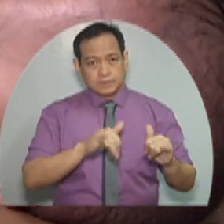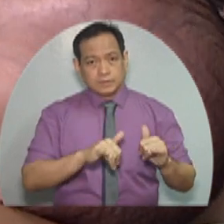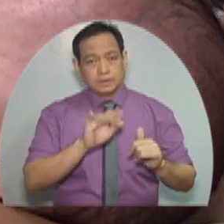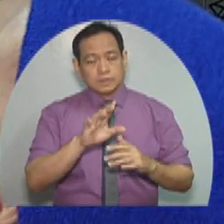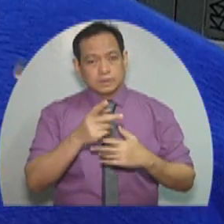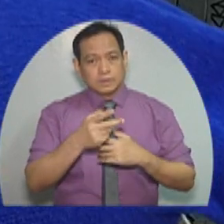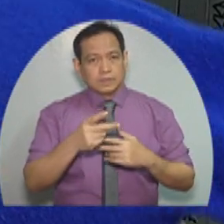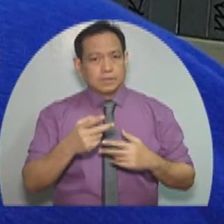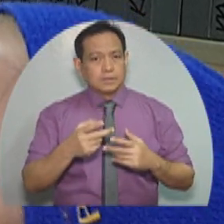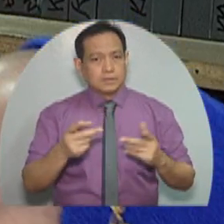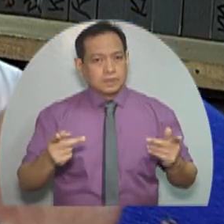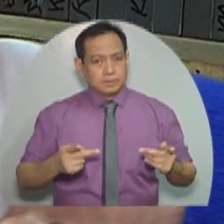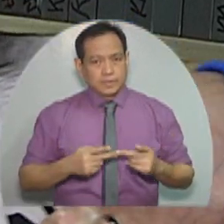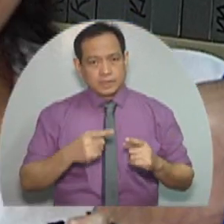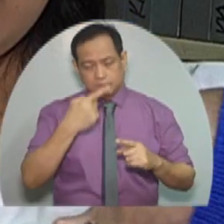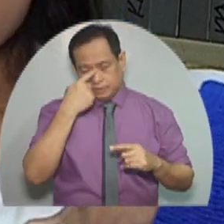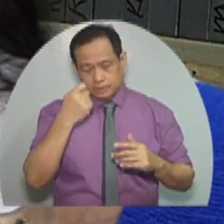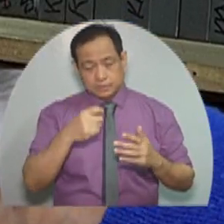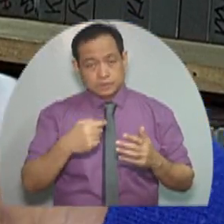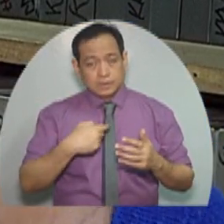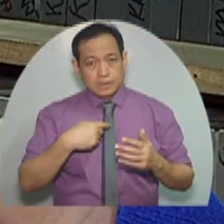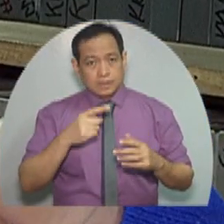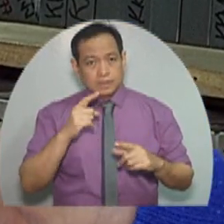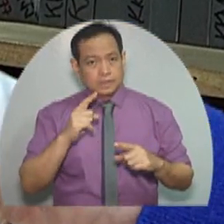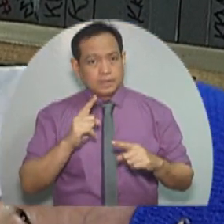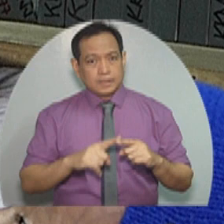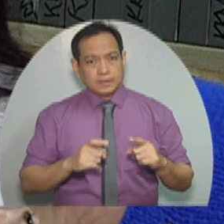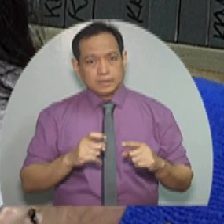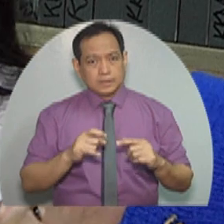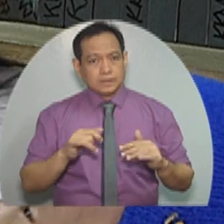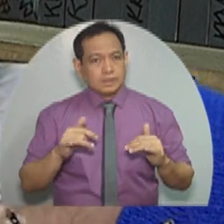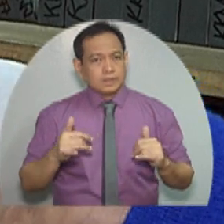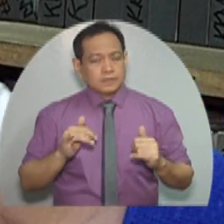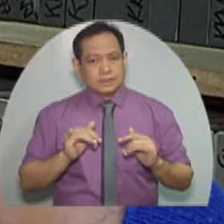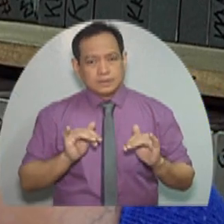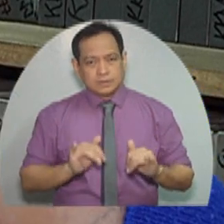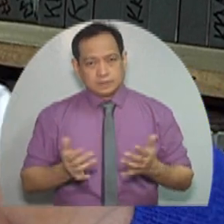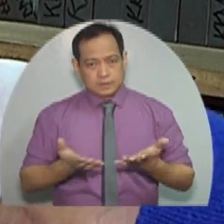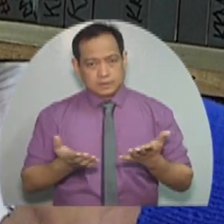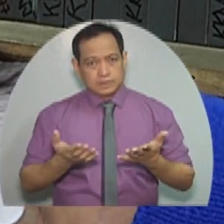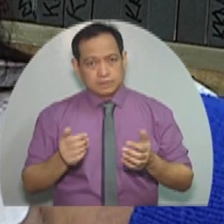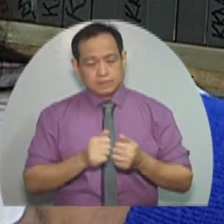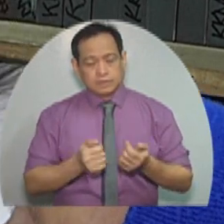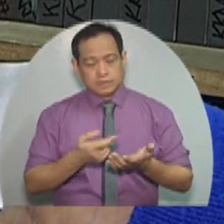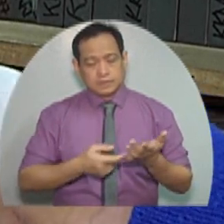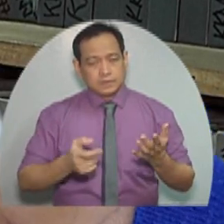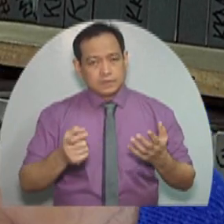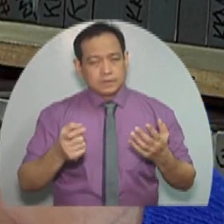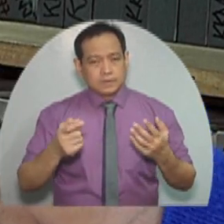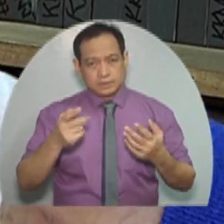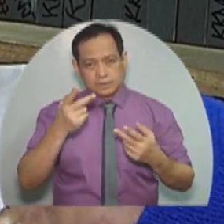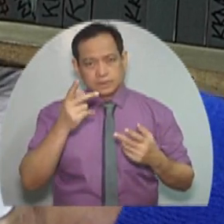kasi hindi ko na kayang puwiat. Time na po nun, hinanga po na gabi